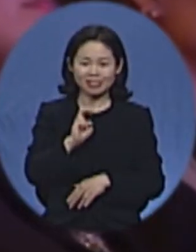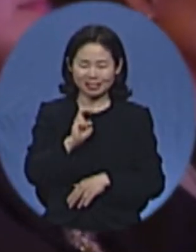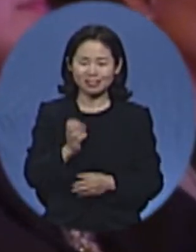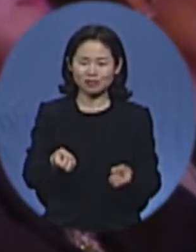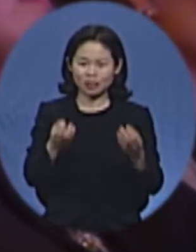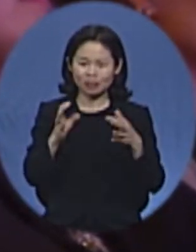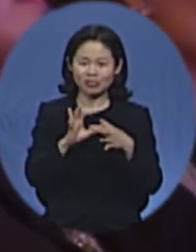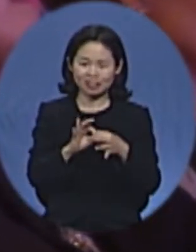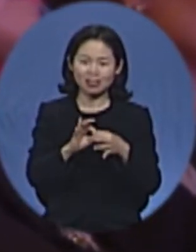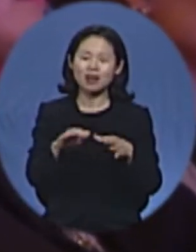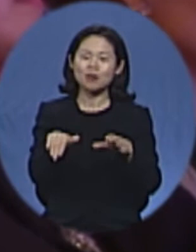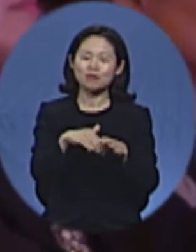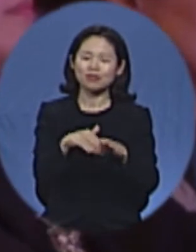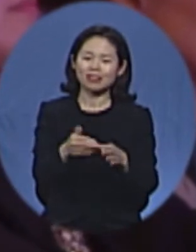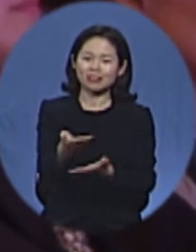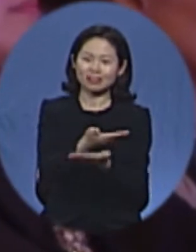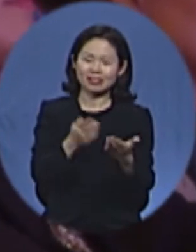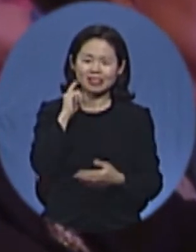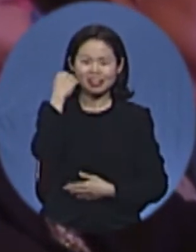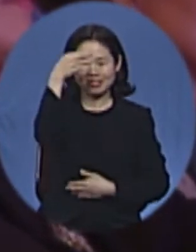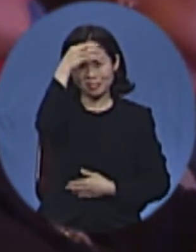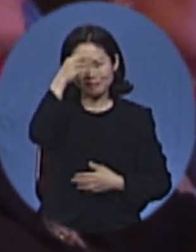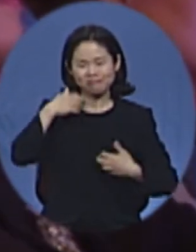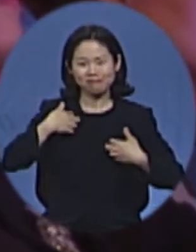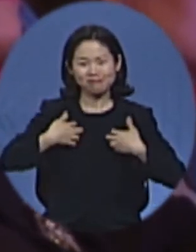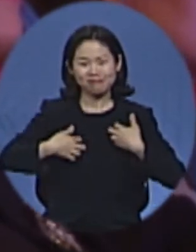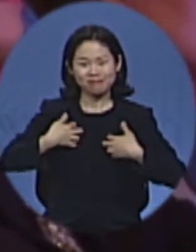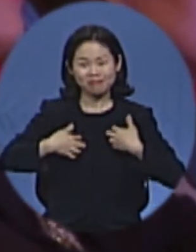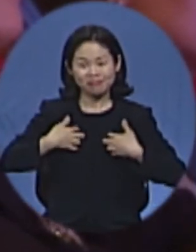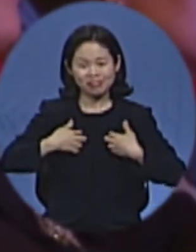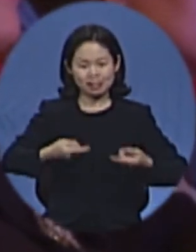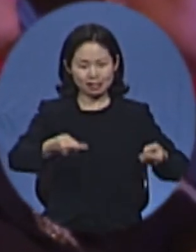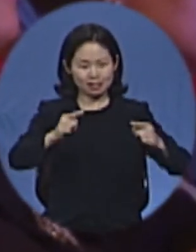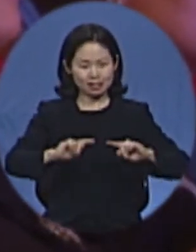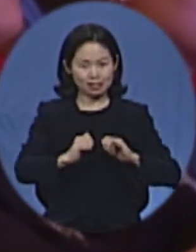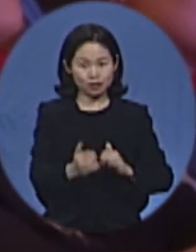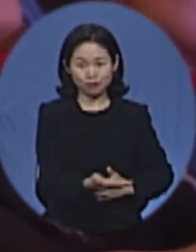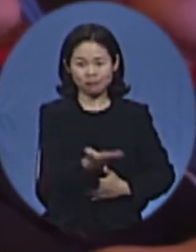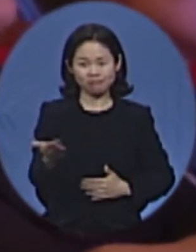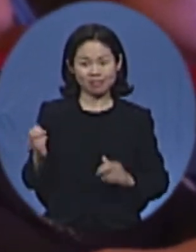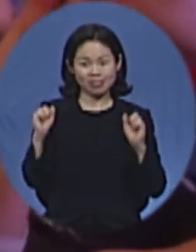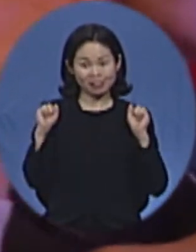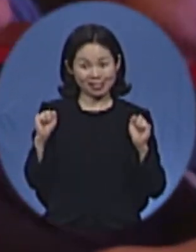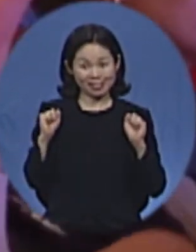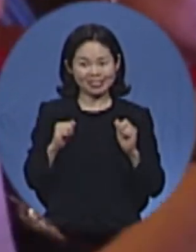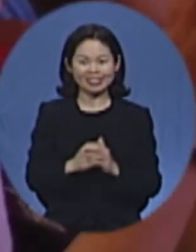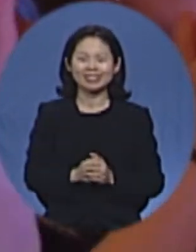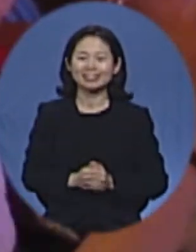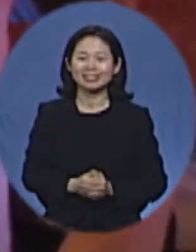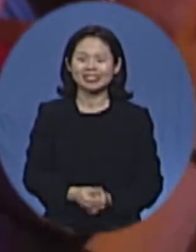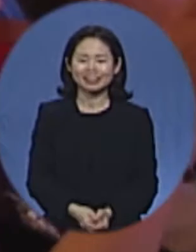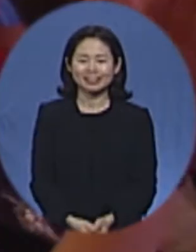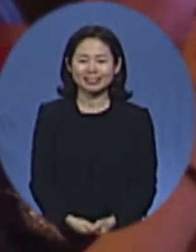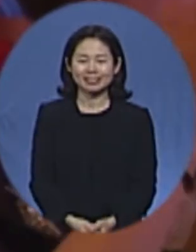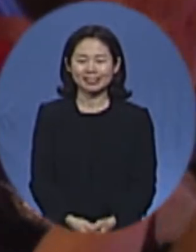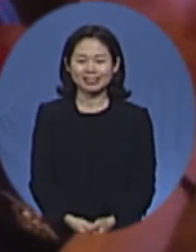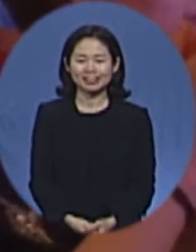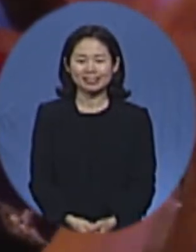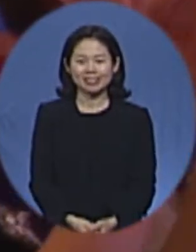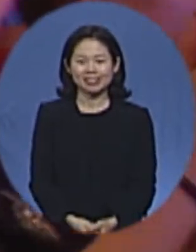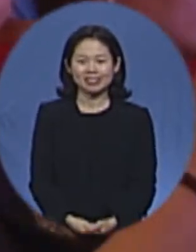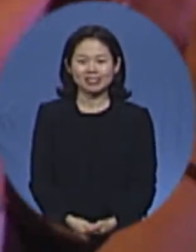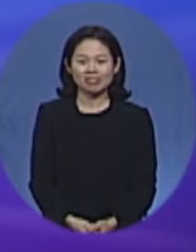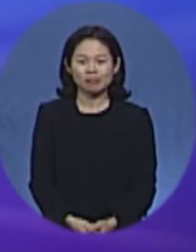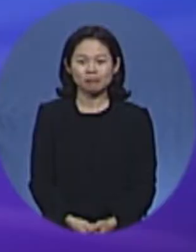문화를 공유하며 예술을 즐기는 시간을 갖게 될 참가자들을 응원합니다. 복지TV 뉴스 이명호입니다.